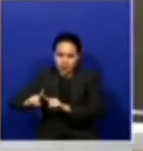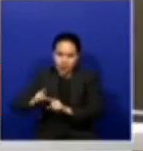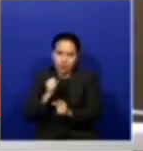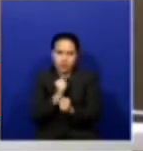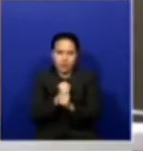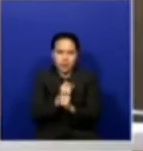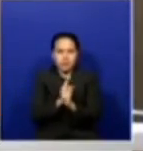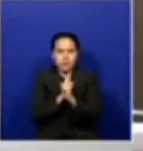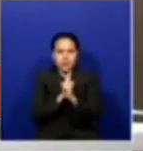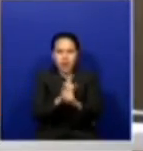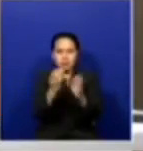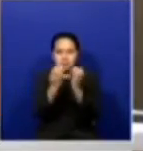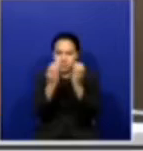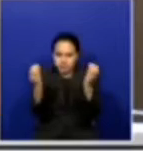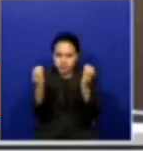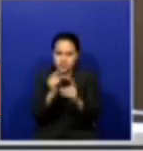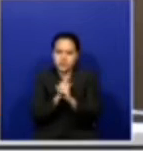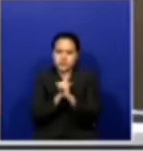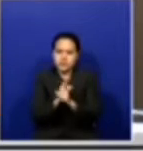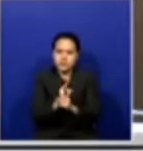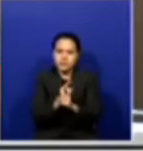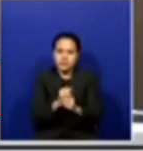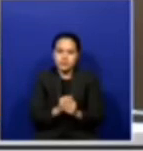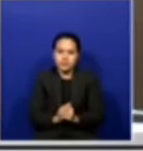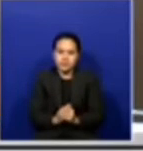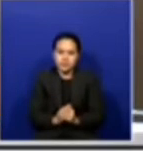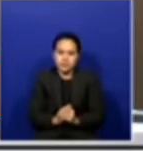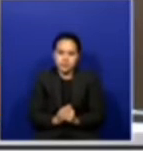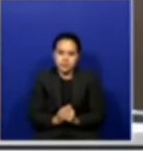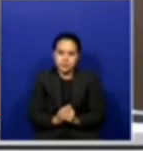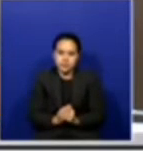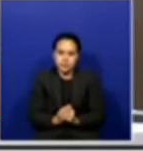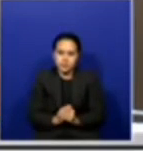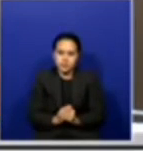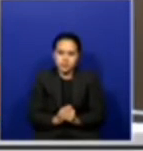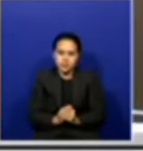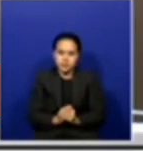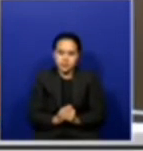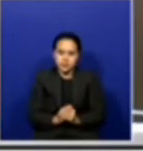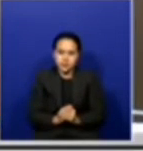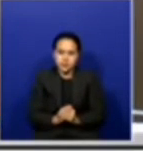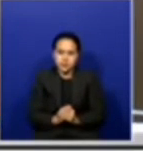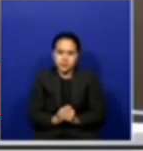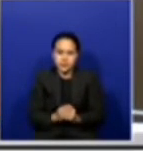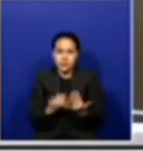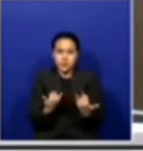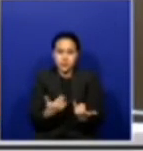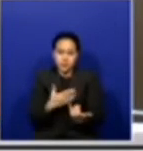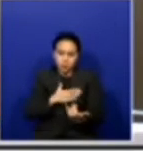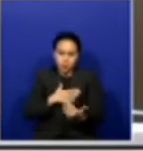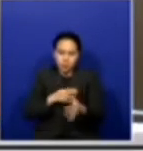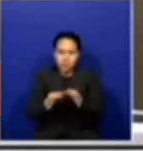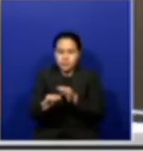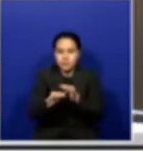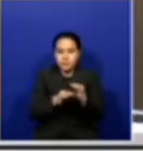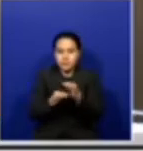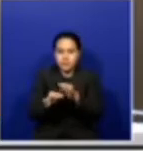ญไหมครับนะครับในประเด็นนี้ผมจะขออภิปรายในส่วน